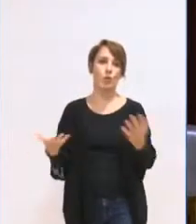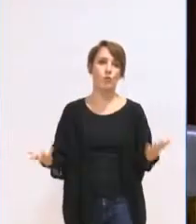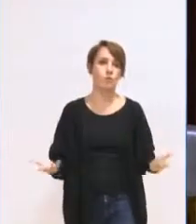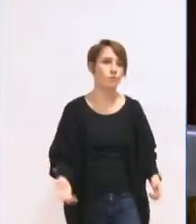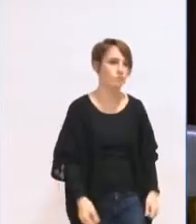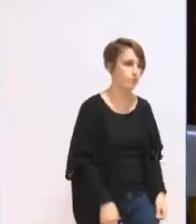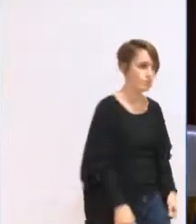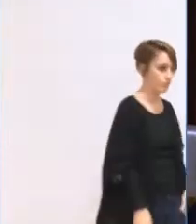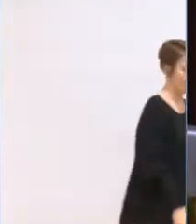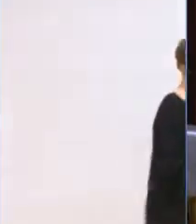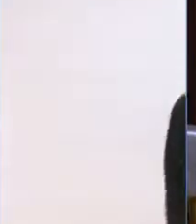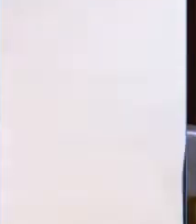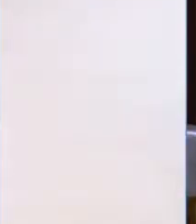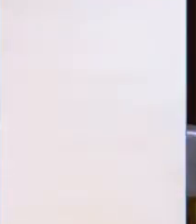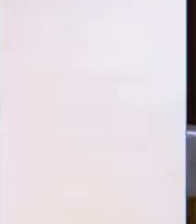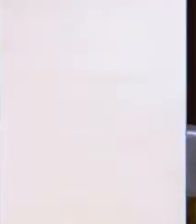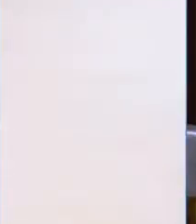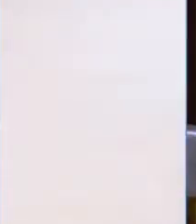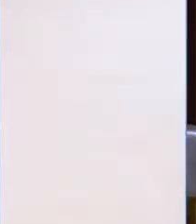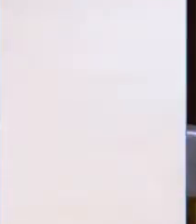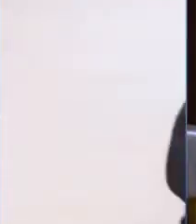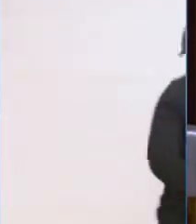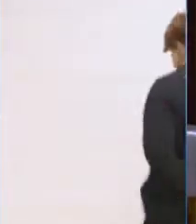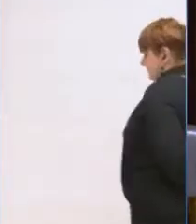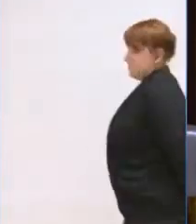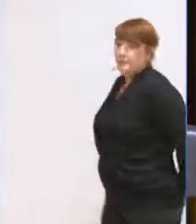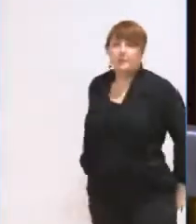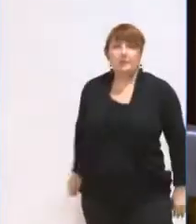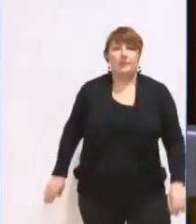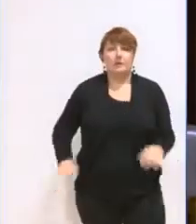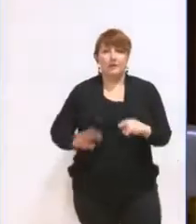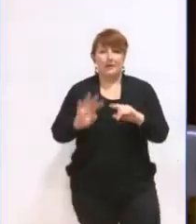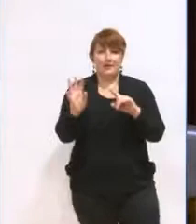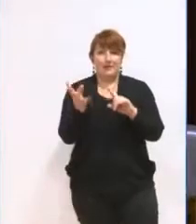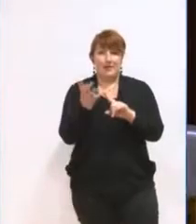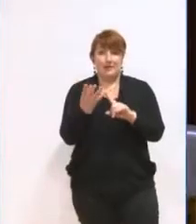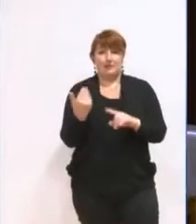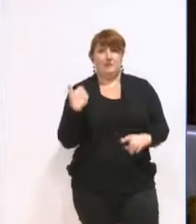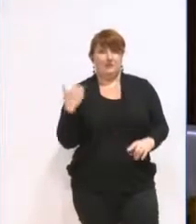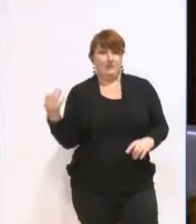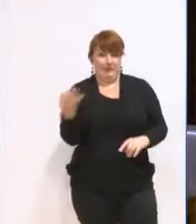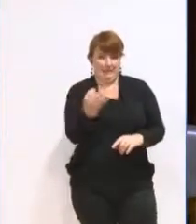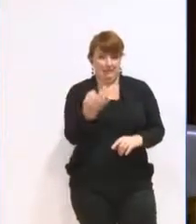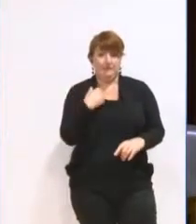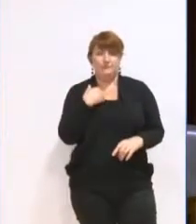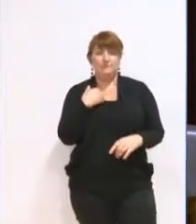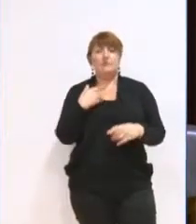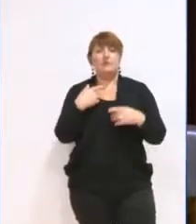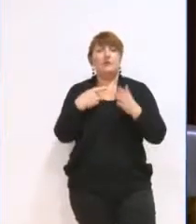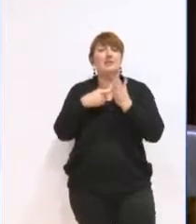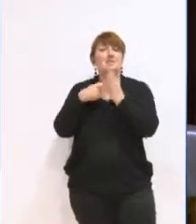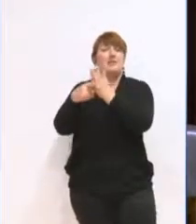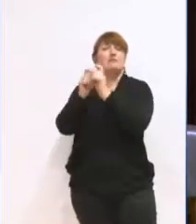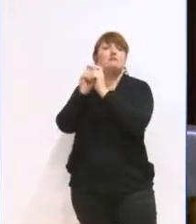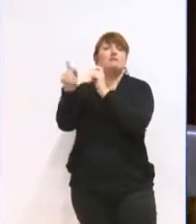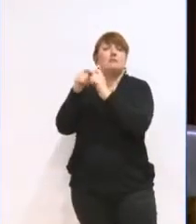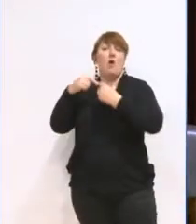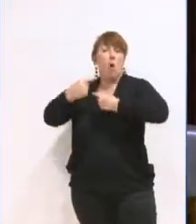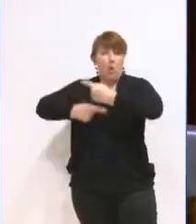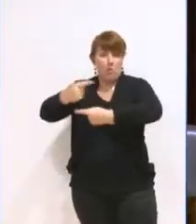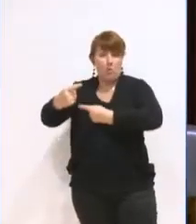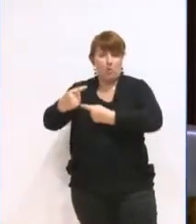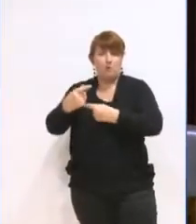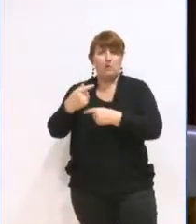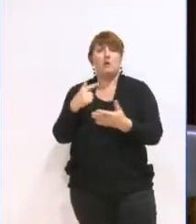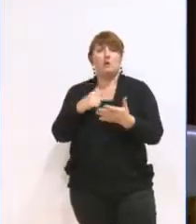Quatrième point, il a été évoqué à l'instant, l'encours de la dette a augmenté entre 2015 sur le